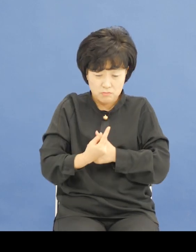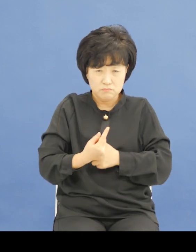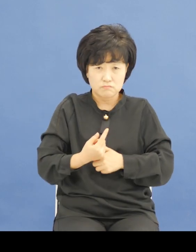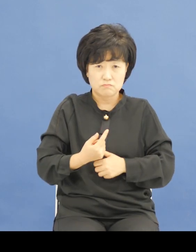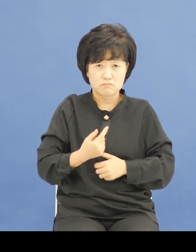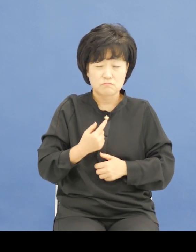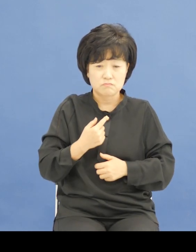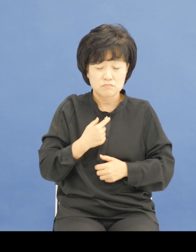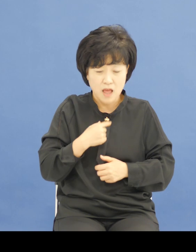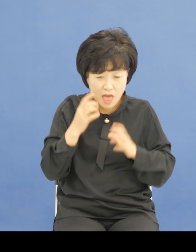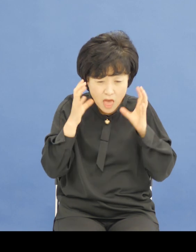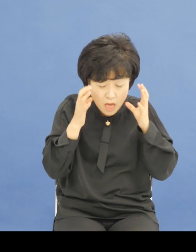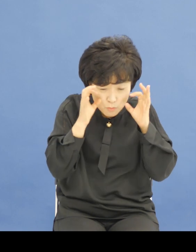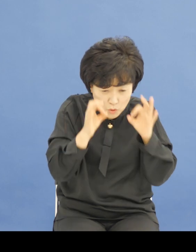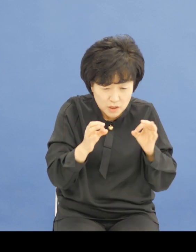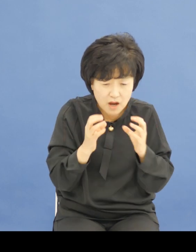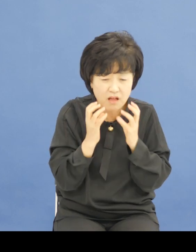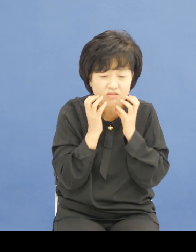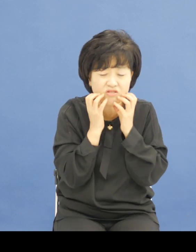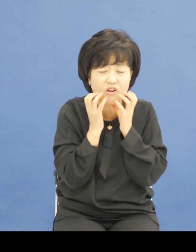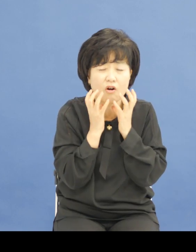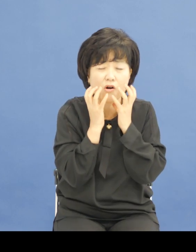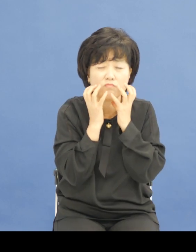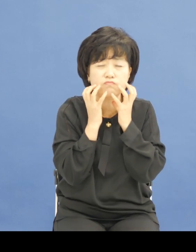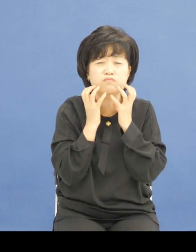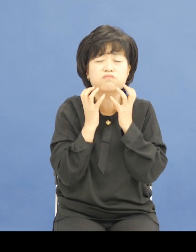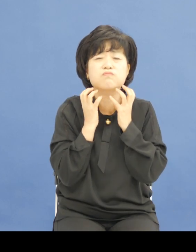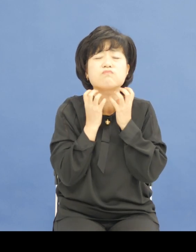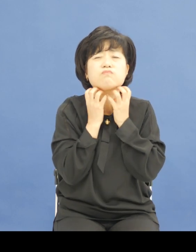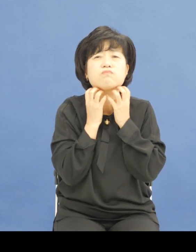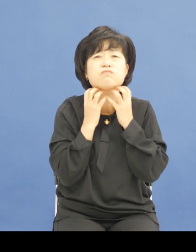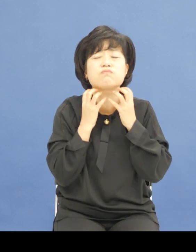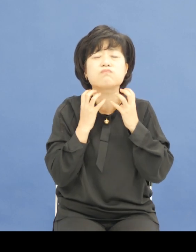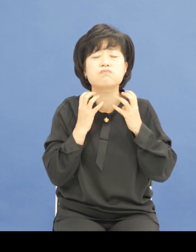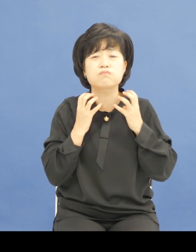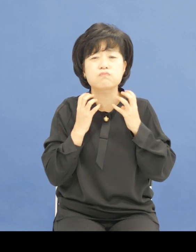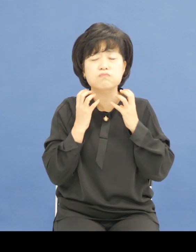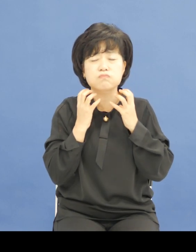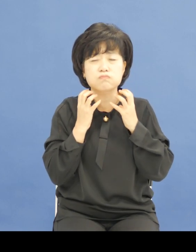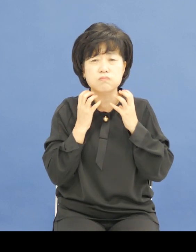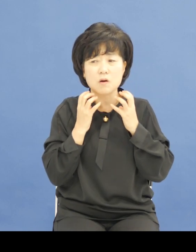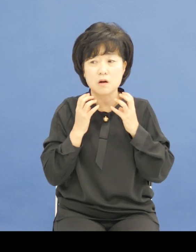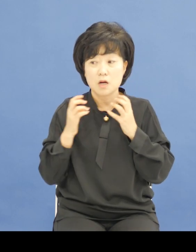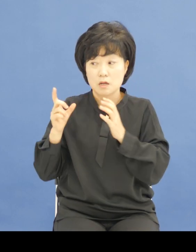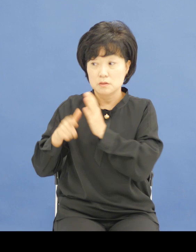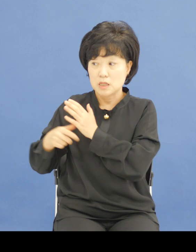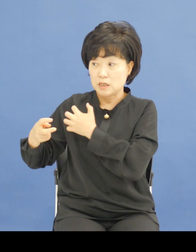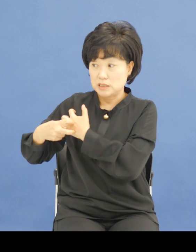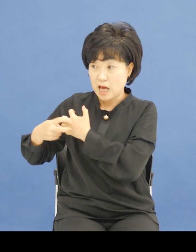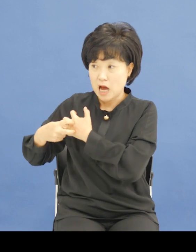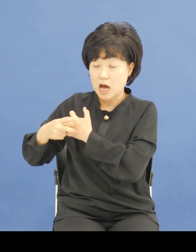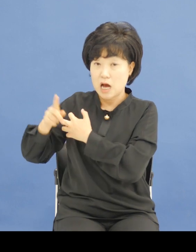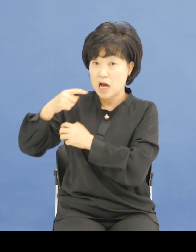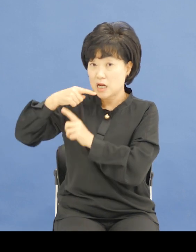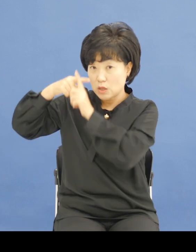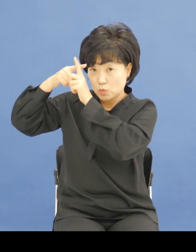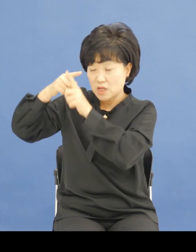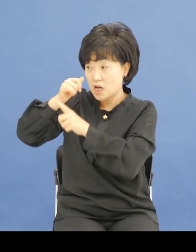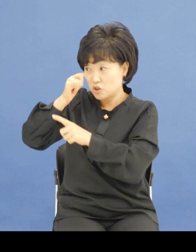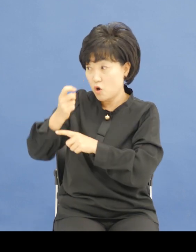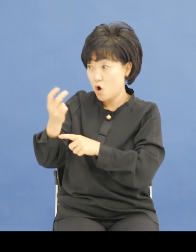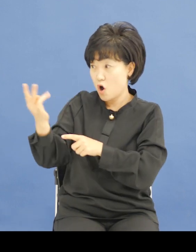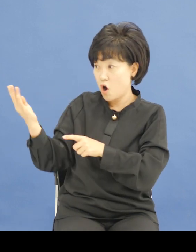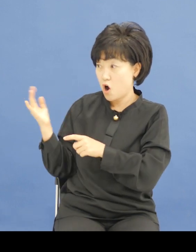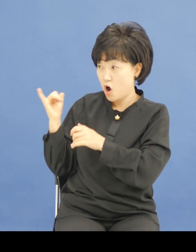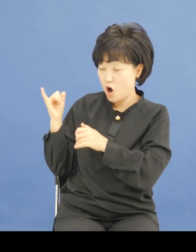턱에 부어 있어요. 네. 근데 그 우리 같이 갔던 분들이 현지 간호사도 있고 이제 약사 출신 목사님도 있고